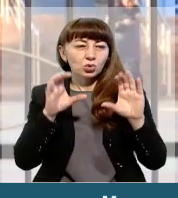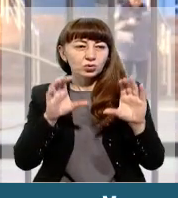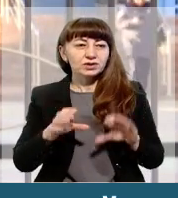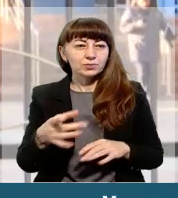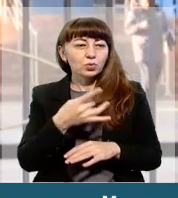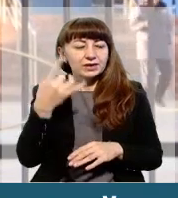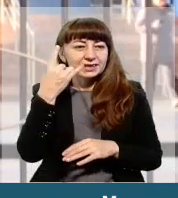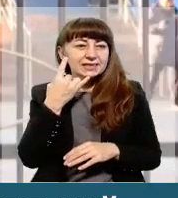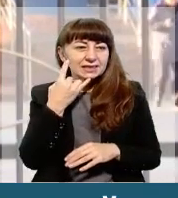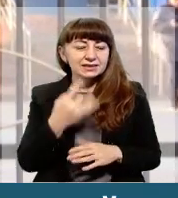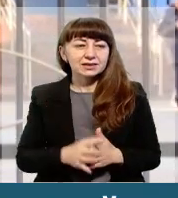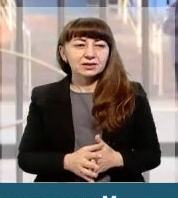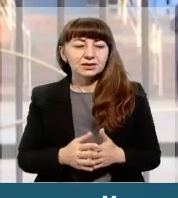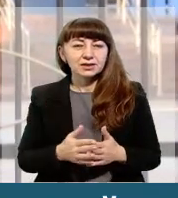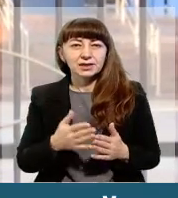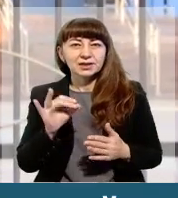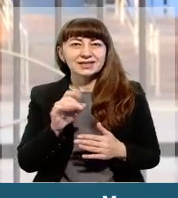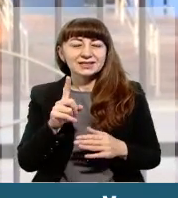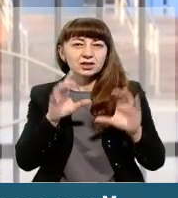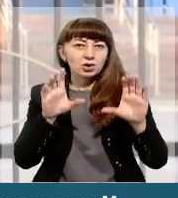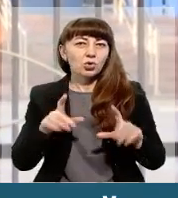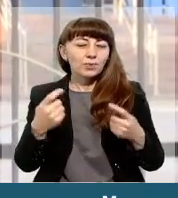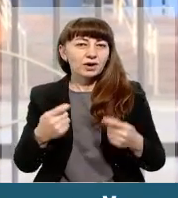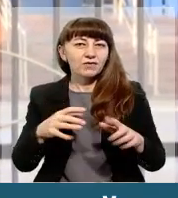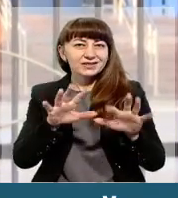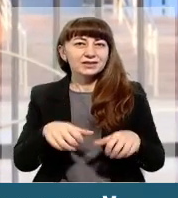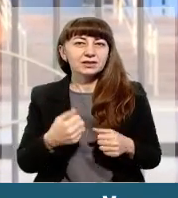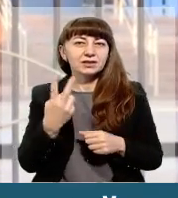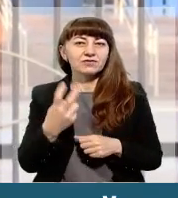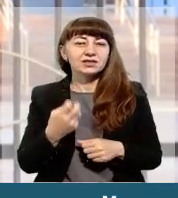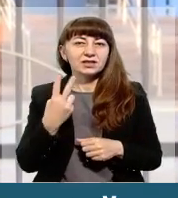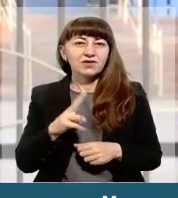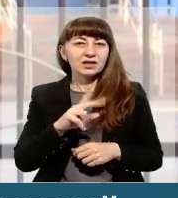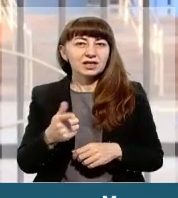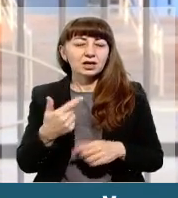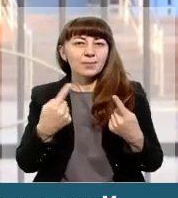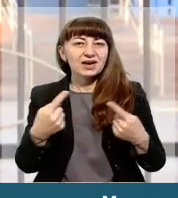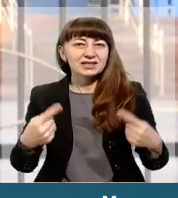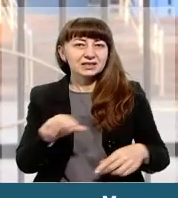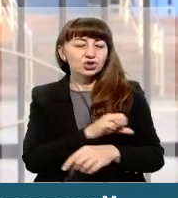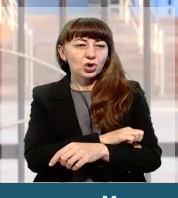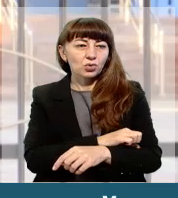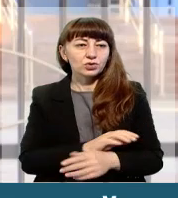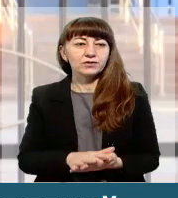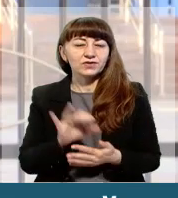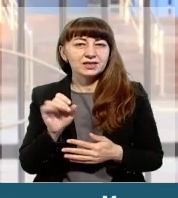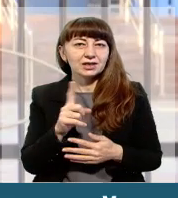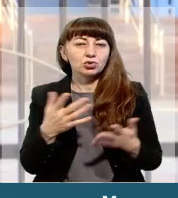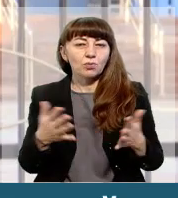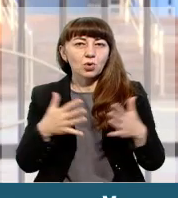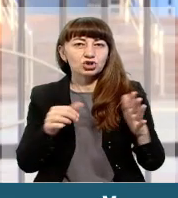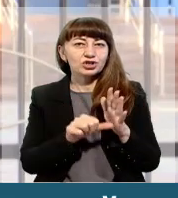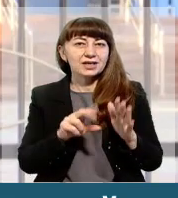Казахстан. Всего из незаконного оборота изъято более 202 килограмм различных наркотических средств, из которых это